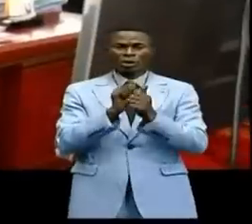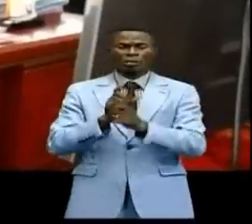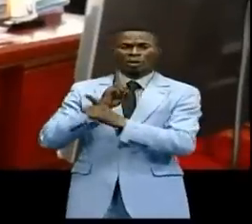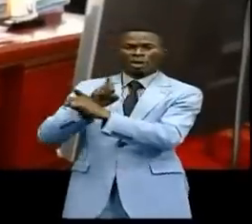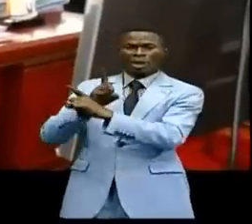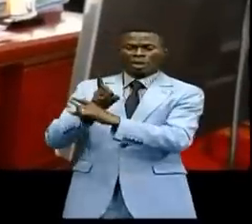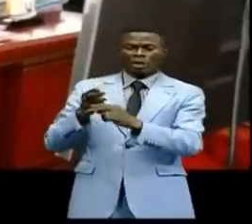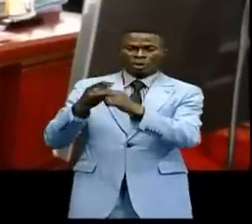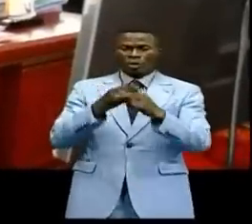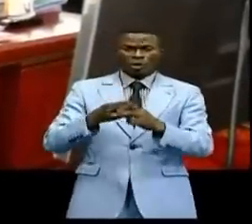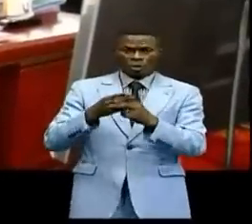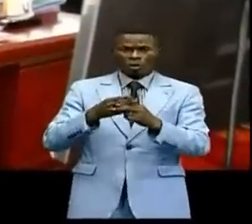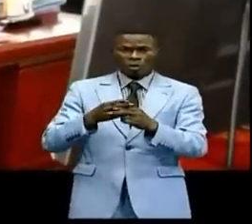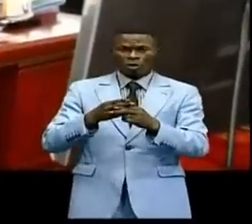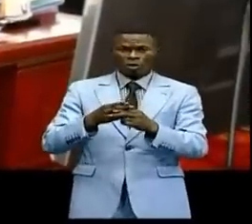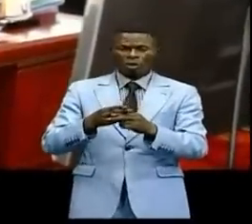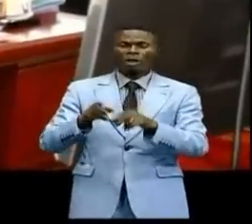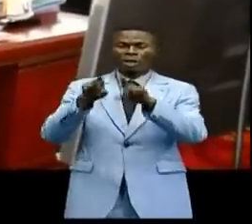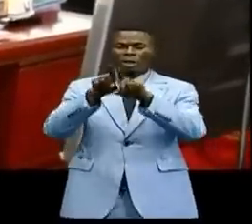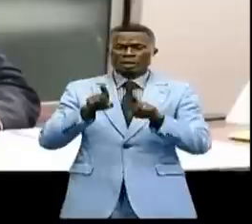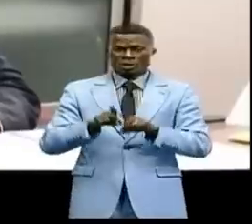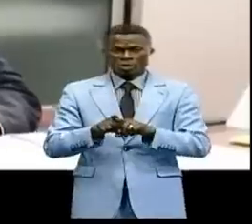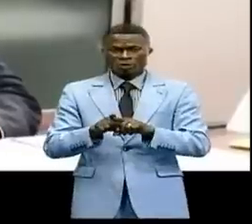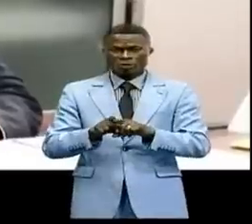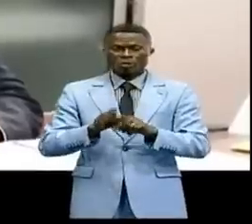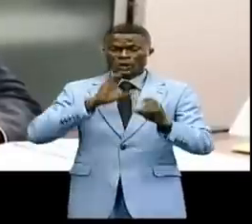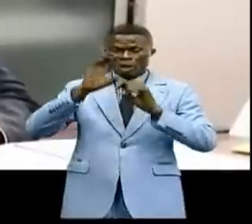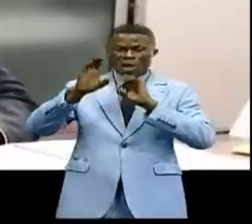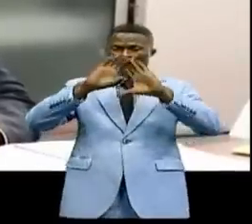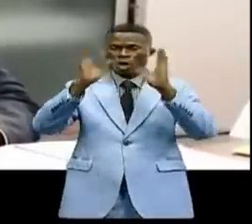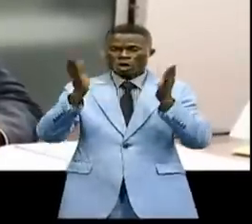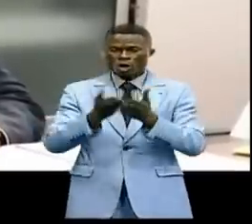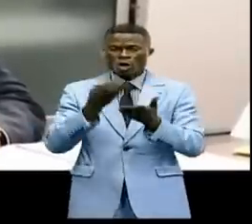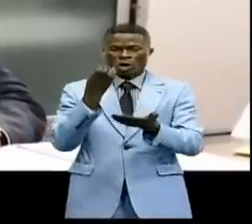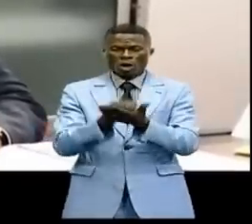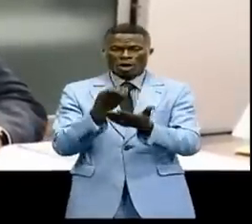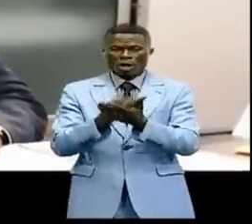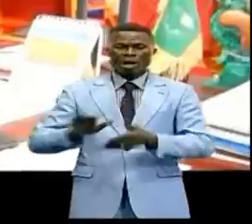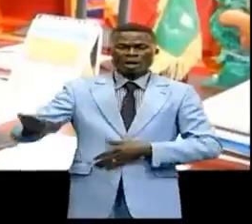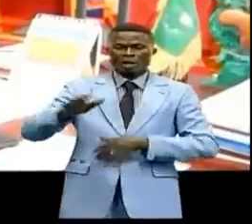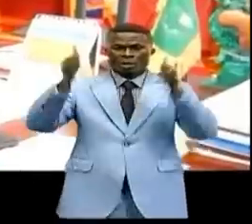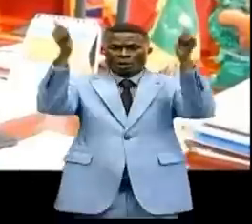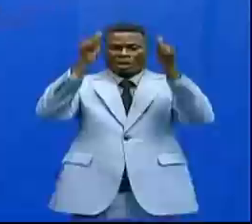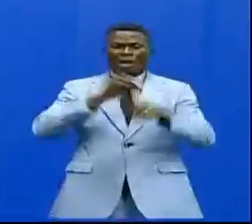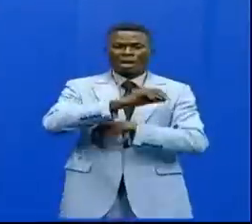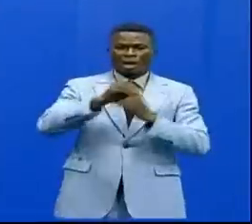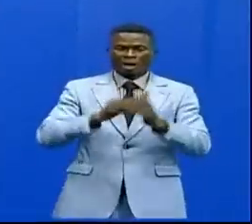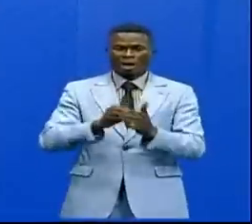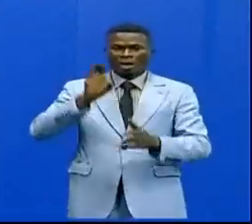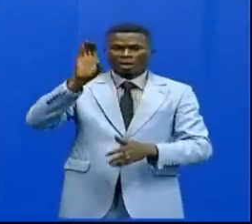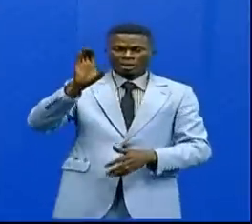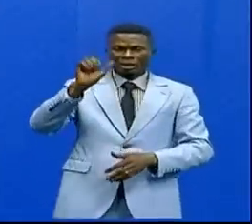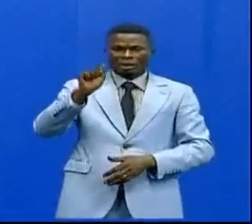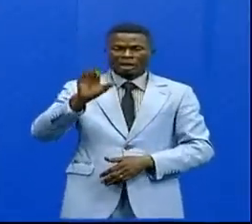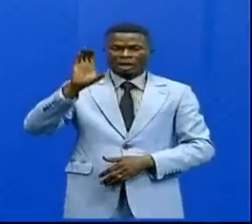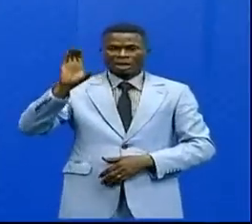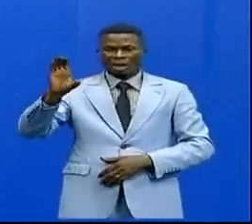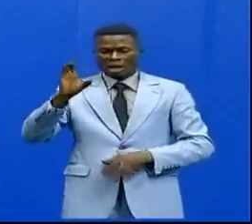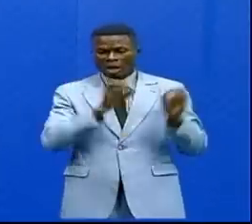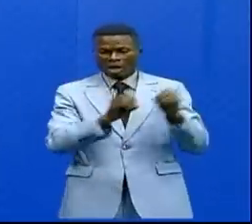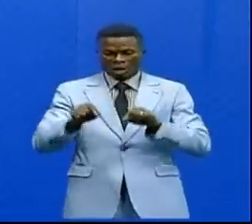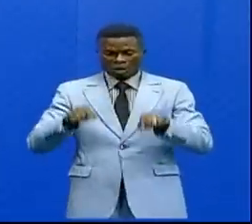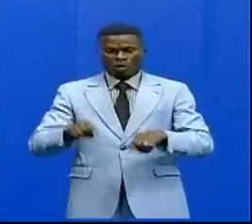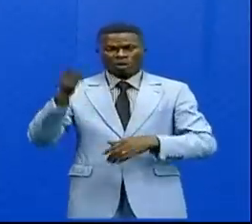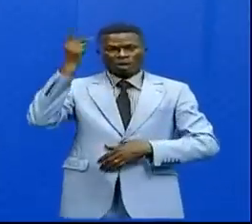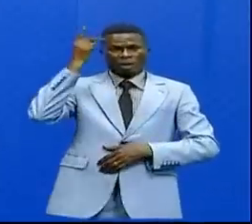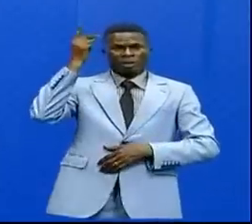défense, la sûreté et la sécurité de la communauté économique des États de l'Afrique centrale, CEAC, qui s'est tenue à